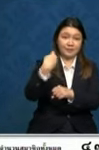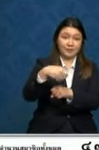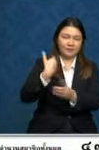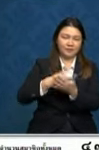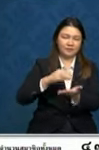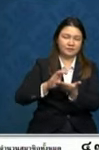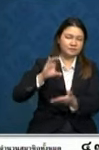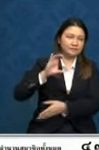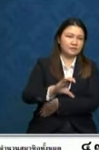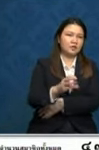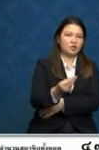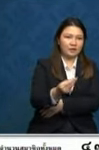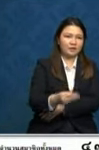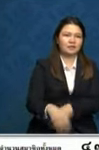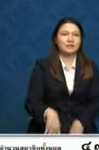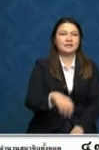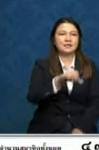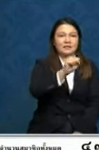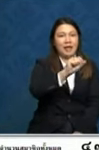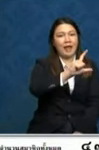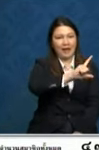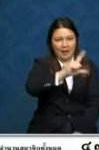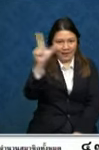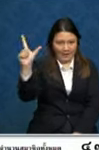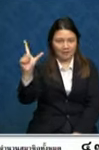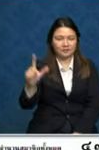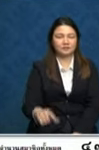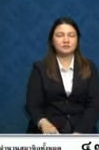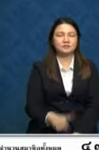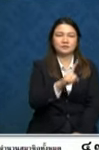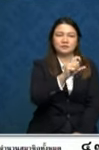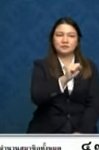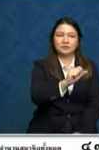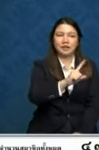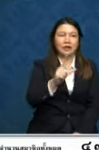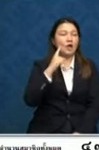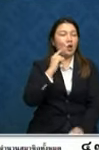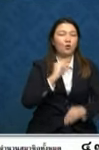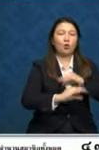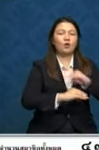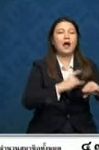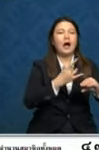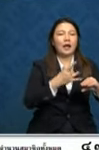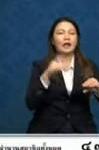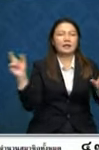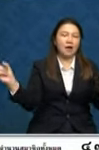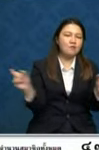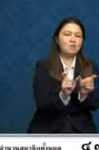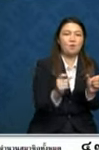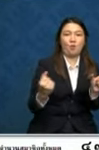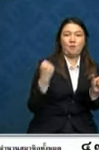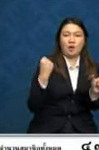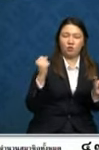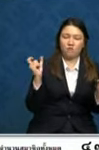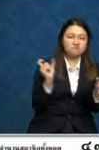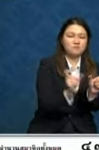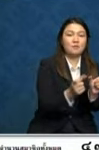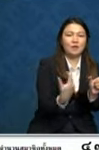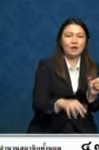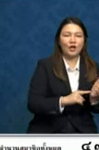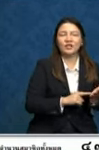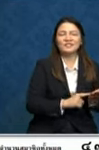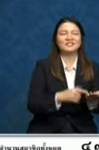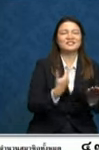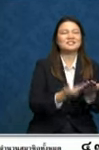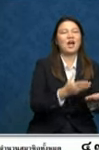มาณไปแล้วกว่าแสนล้านบาทเพียงแค่ท่านตั้งชื่อโครงการอะไรก็ได้แล้วพ่วงคำว่าความมั่นคงท่านก็สามารถทำเรื่อง